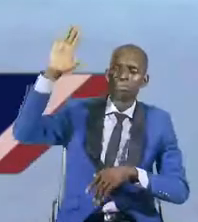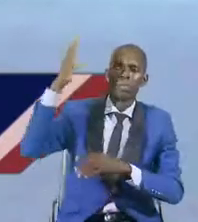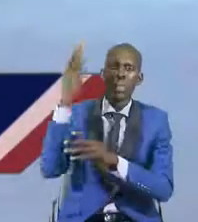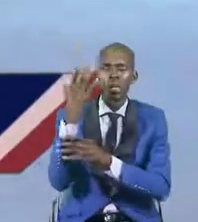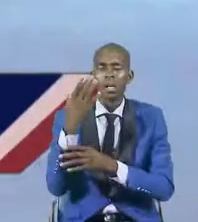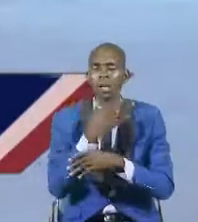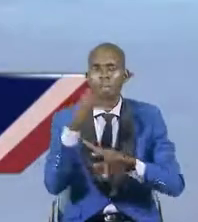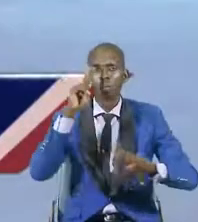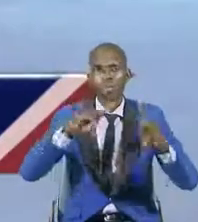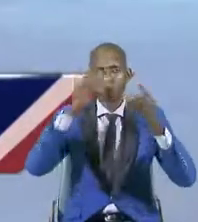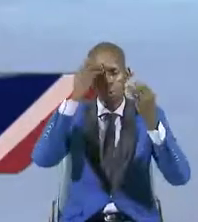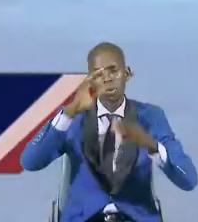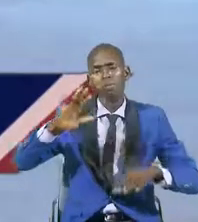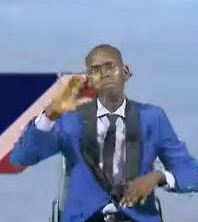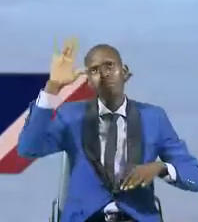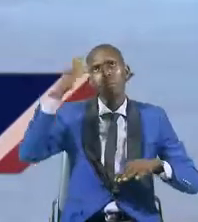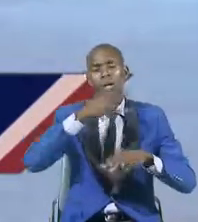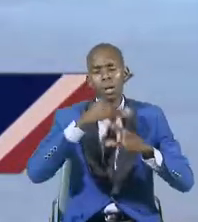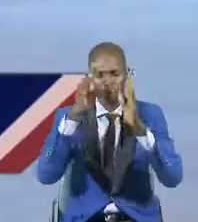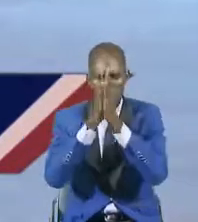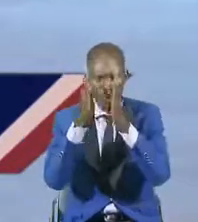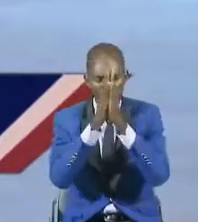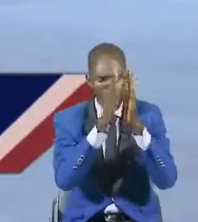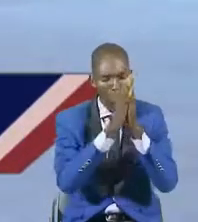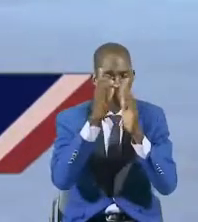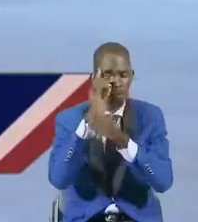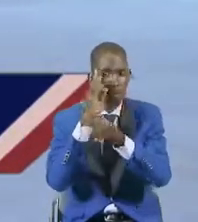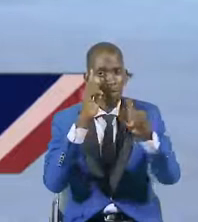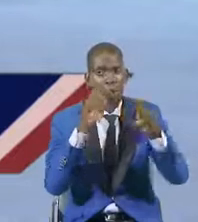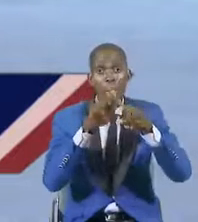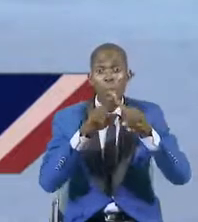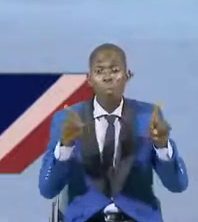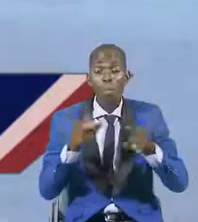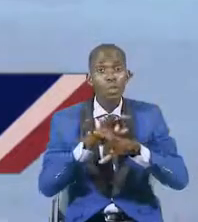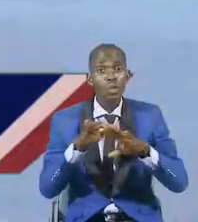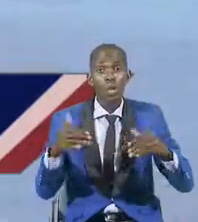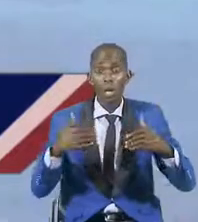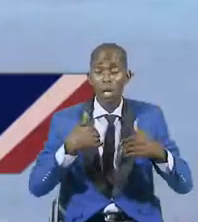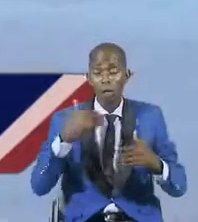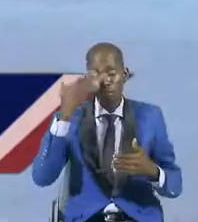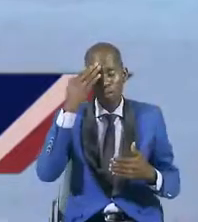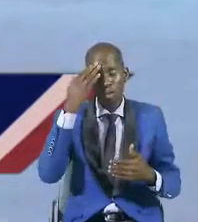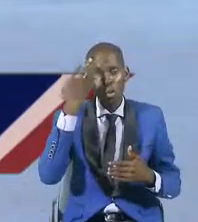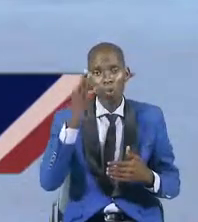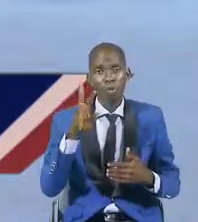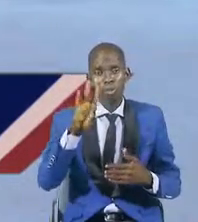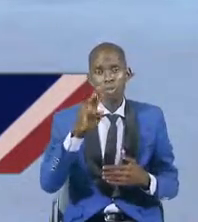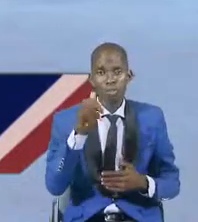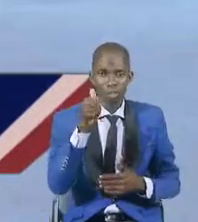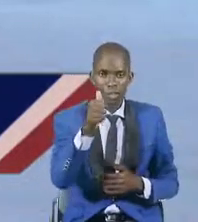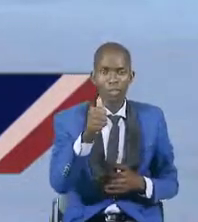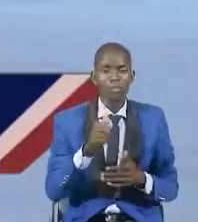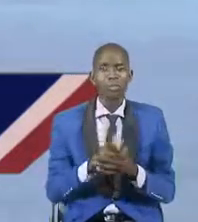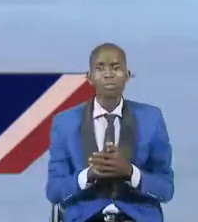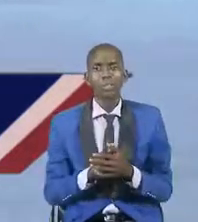ta main et vont lever la main et vont prier pour eux. Mais ils n'ont pas la connaissance d'eux-mêmes,